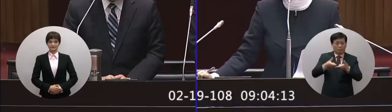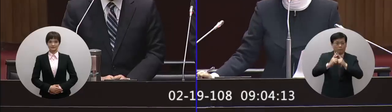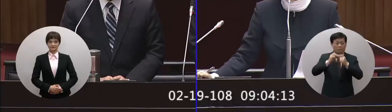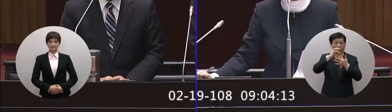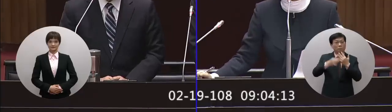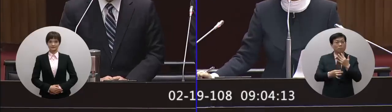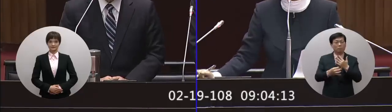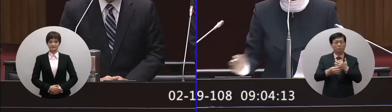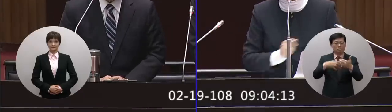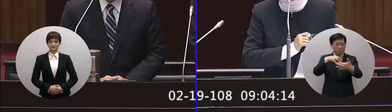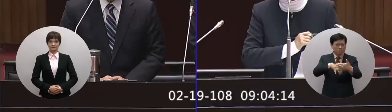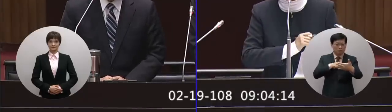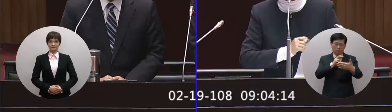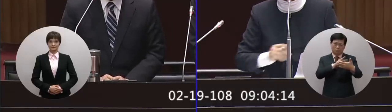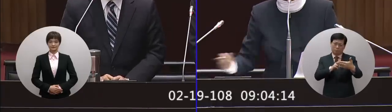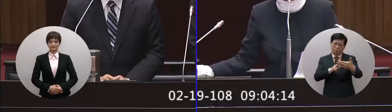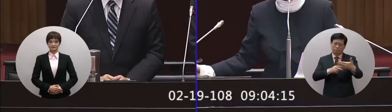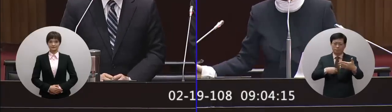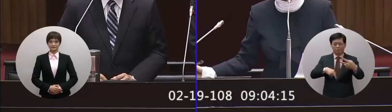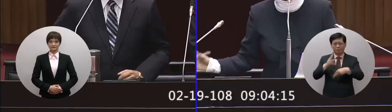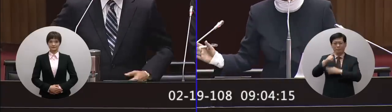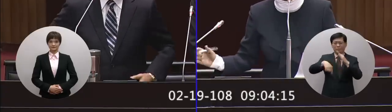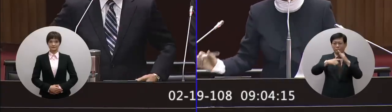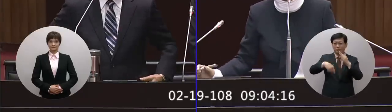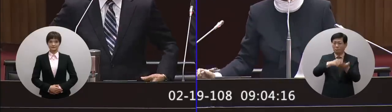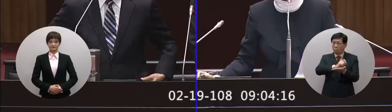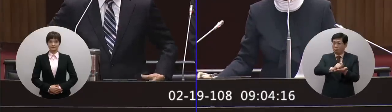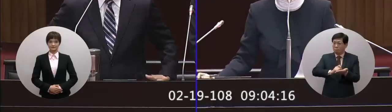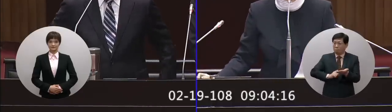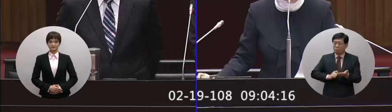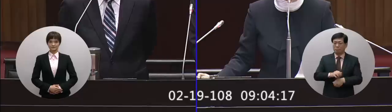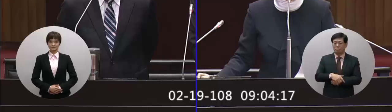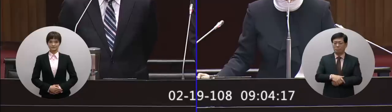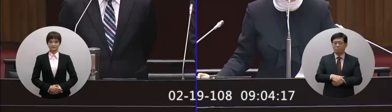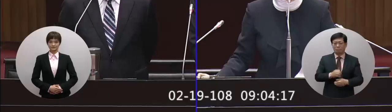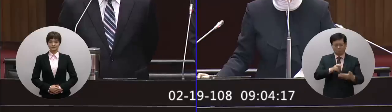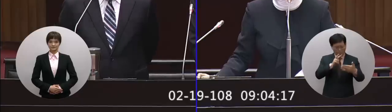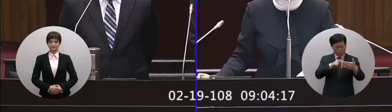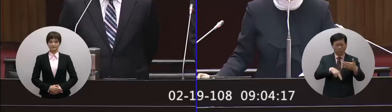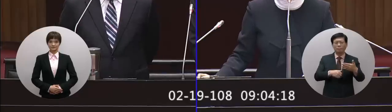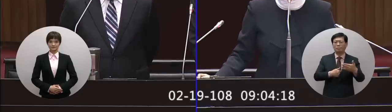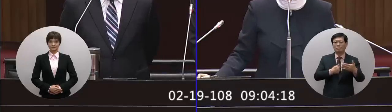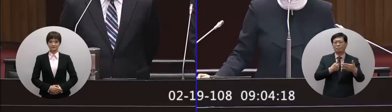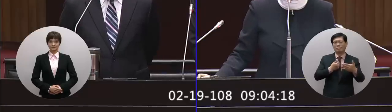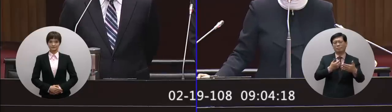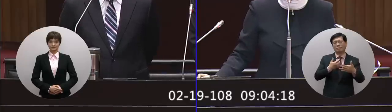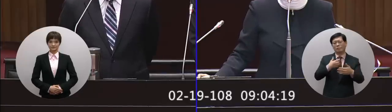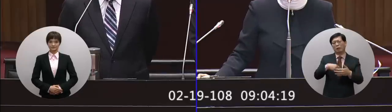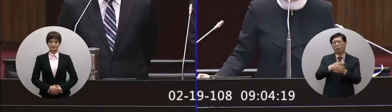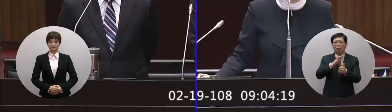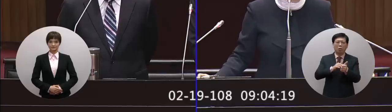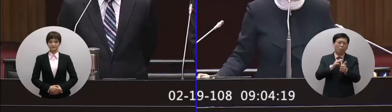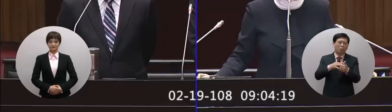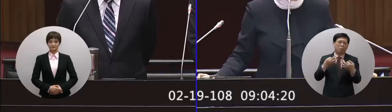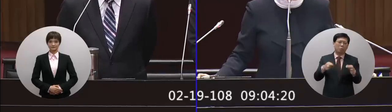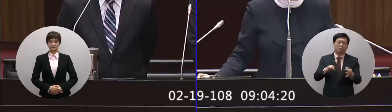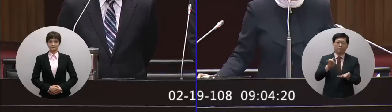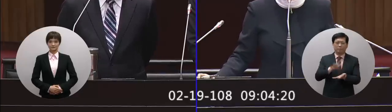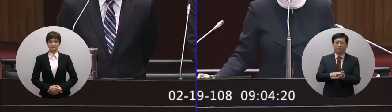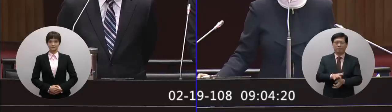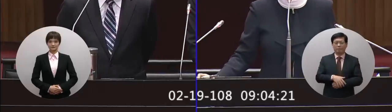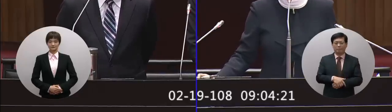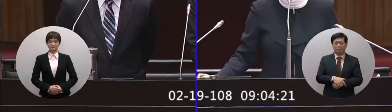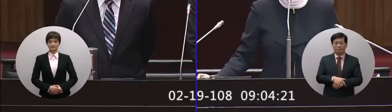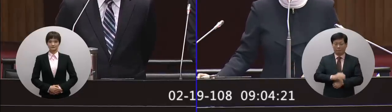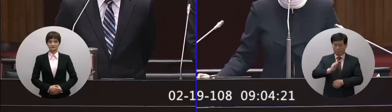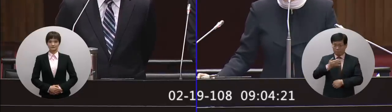草案，其实呢我们看了行政院做出来的条文，真的就是心理安慰的法律案。但